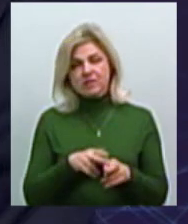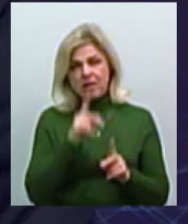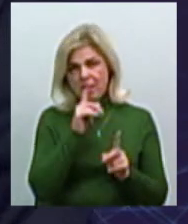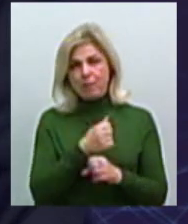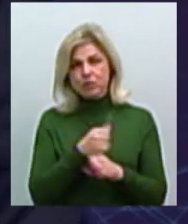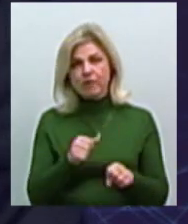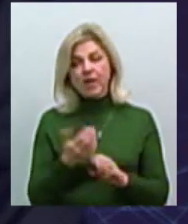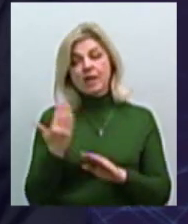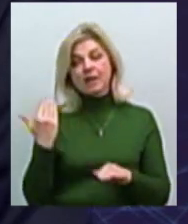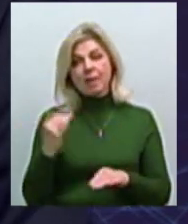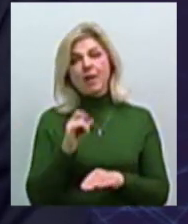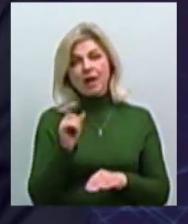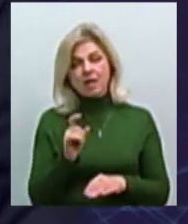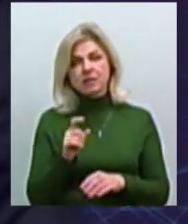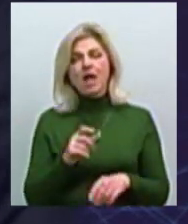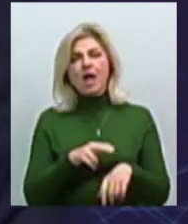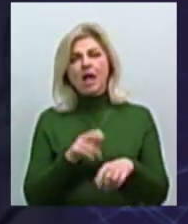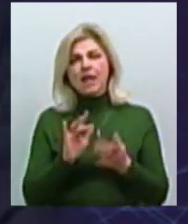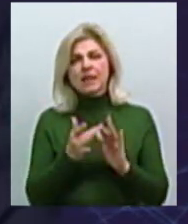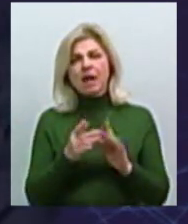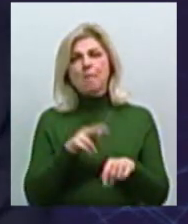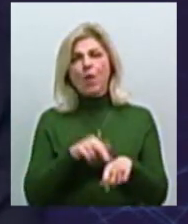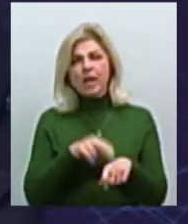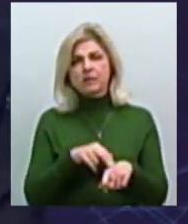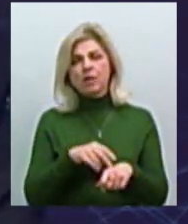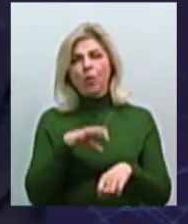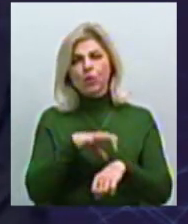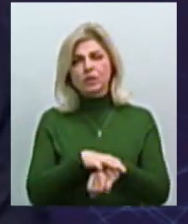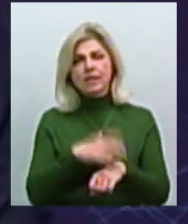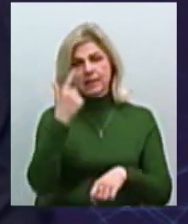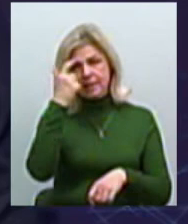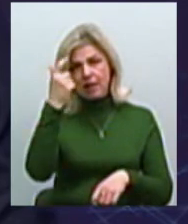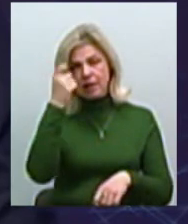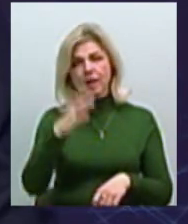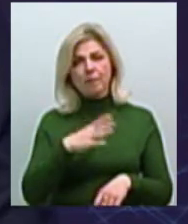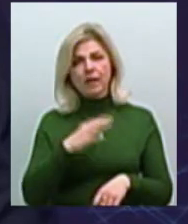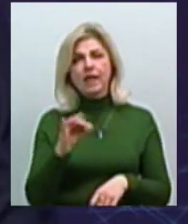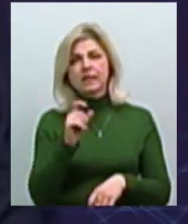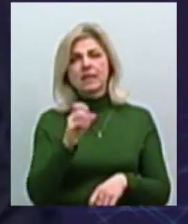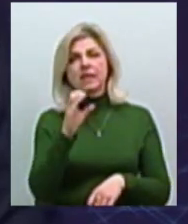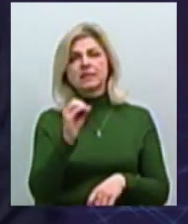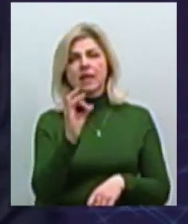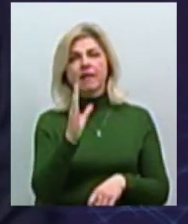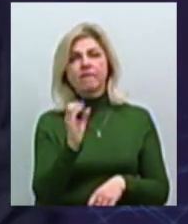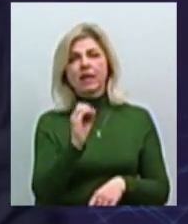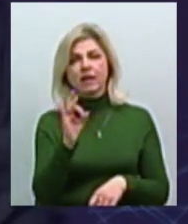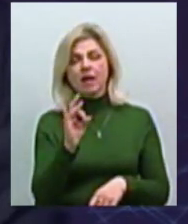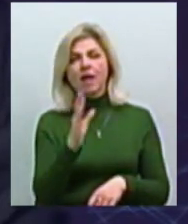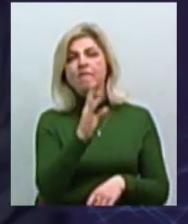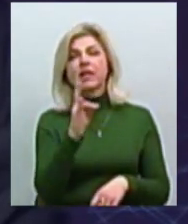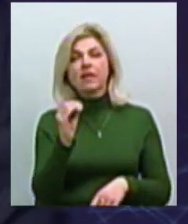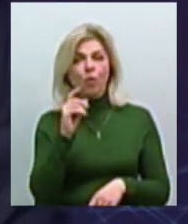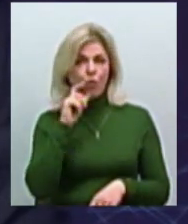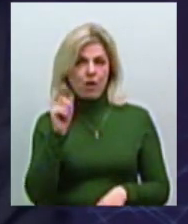тим разам кіберполіція встановила, що сигнали надходили з серверів поза межами